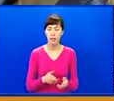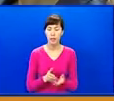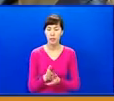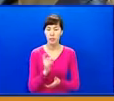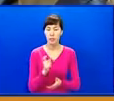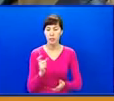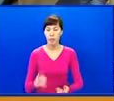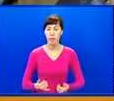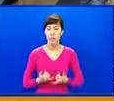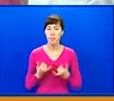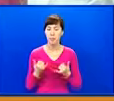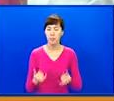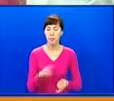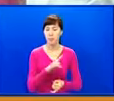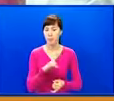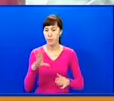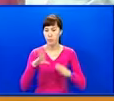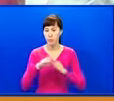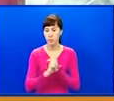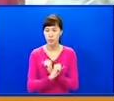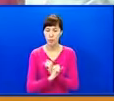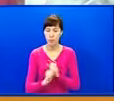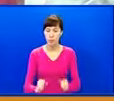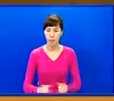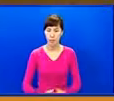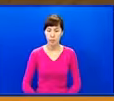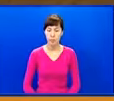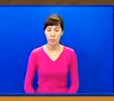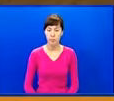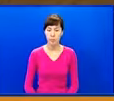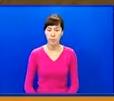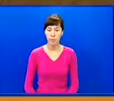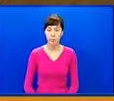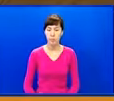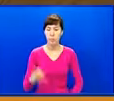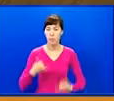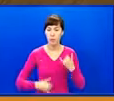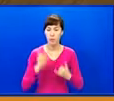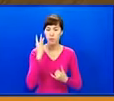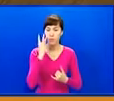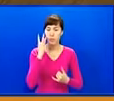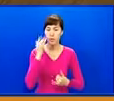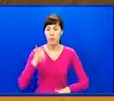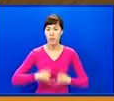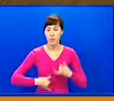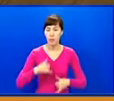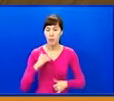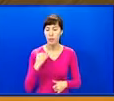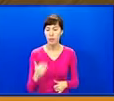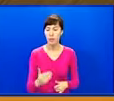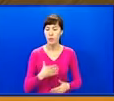деген құрмет ешқашан да төмендемейді. Ұстаз әрқашан ұстаз үйінде қала береді, себебі сіздердің